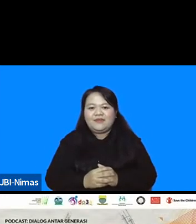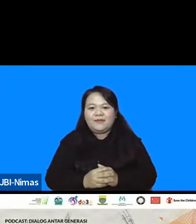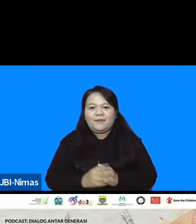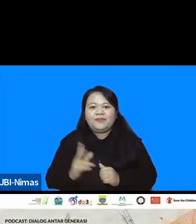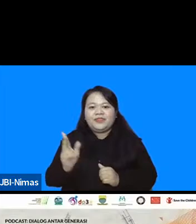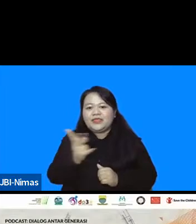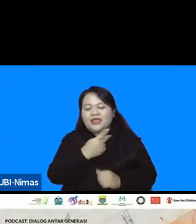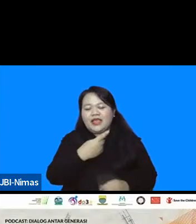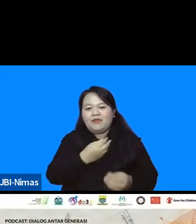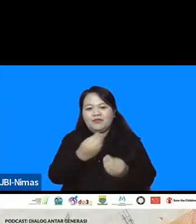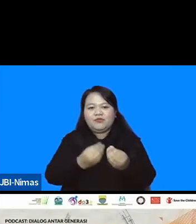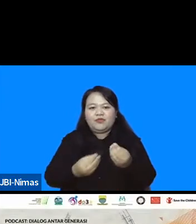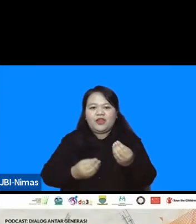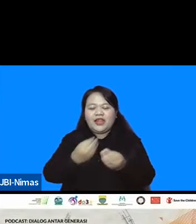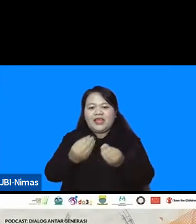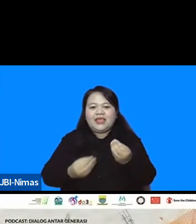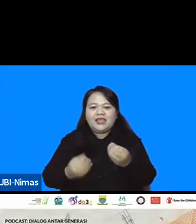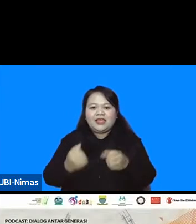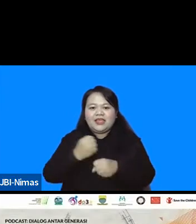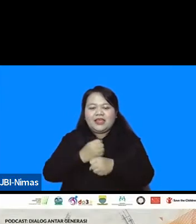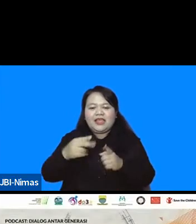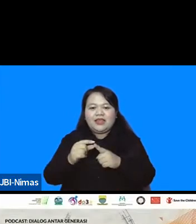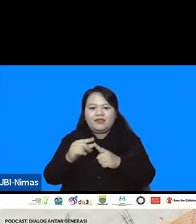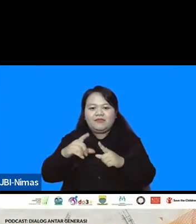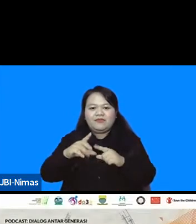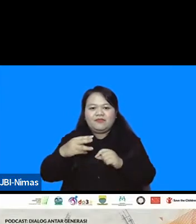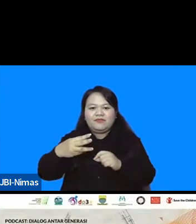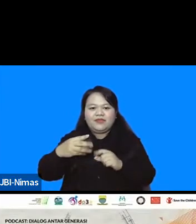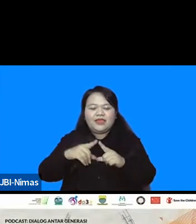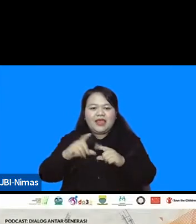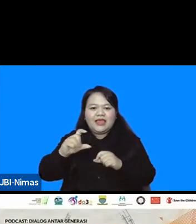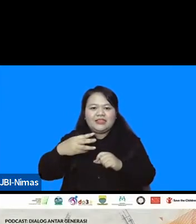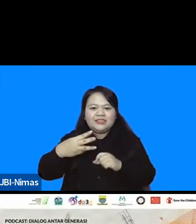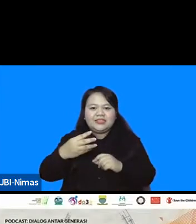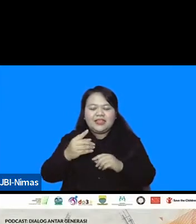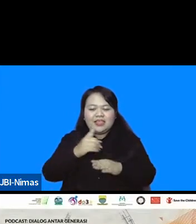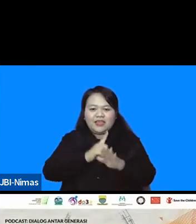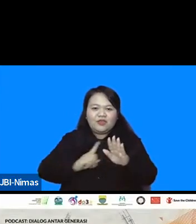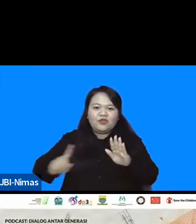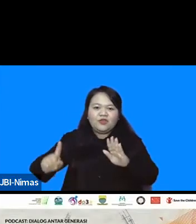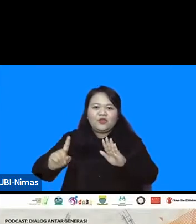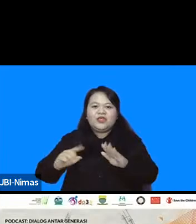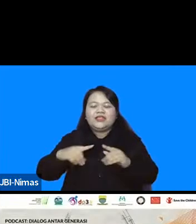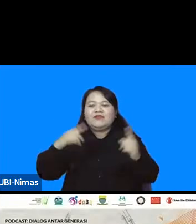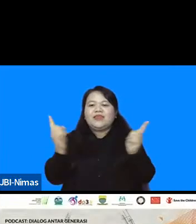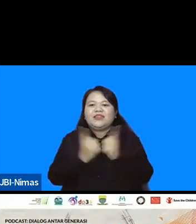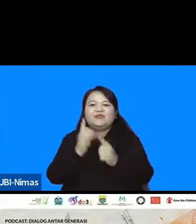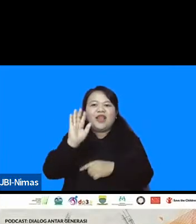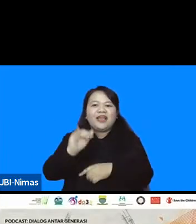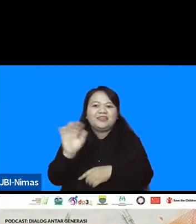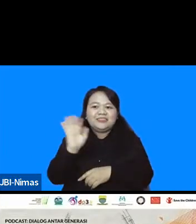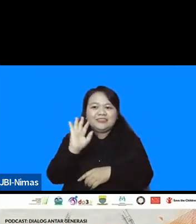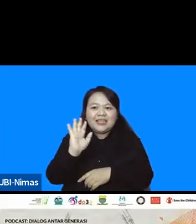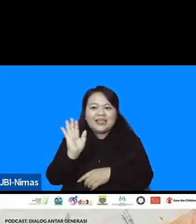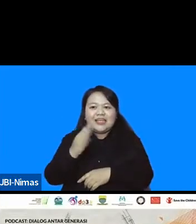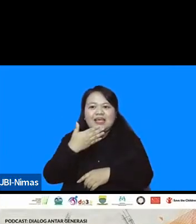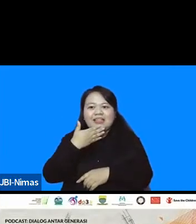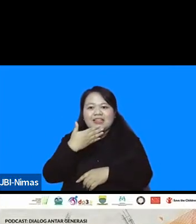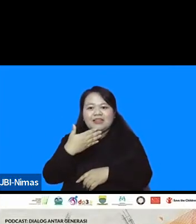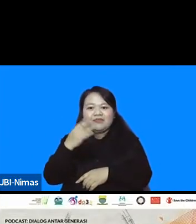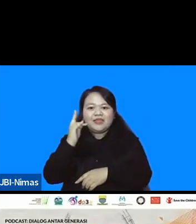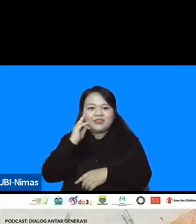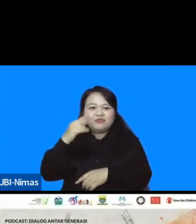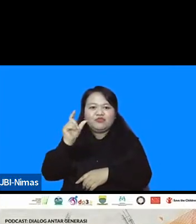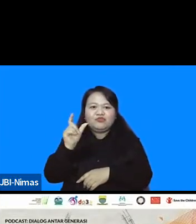Kami perwakilan dari Genpis Ambassador pamit undur diri. Sampai bertemu lagi. See you. Dadah. Terima kasih Bunda Uum,